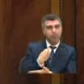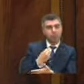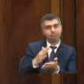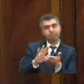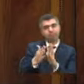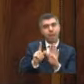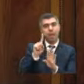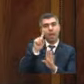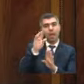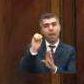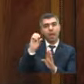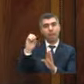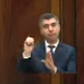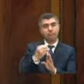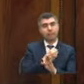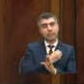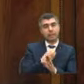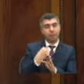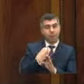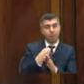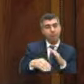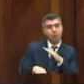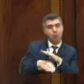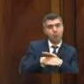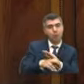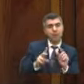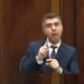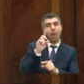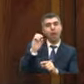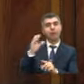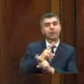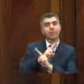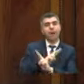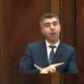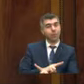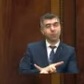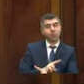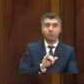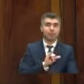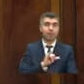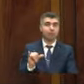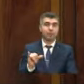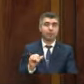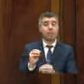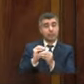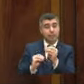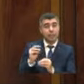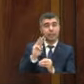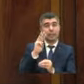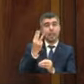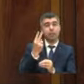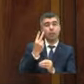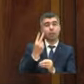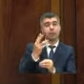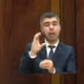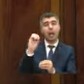1000 ديال الأطباء وكيخرجونا 1000 تقاعد، وبالتالي ما يمكنناش فيما نحن نحتاج إلى أكثر من 23,000 طبيب